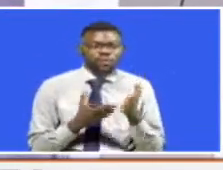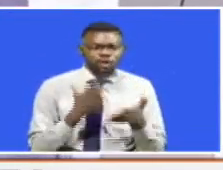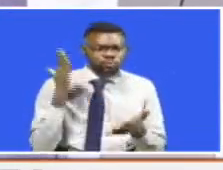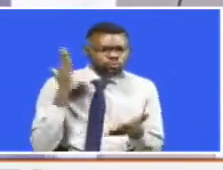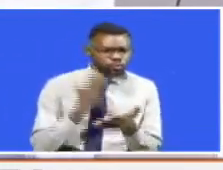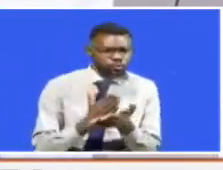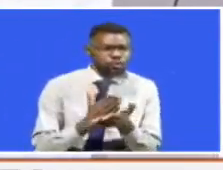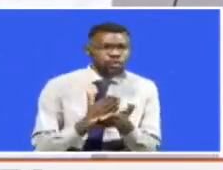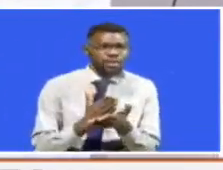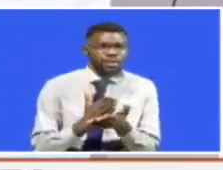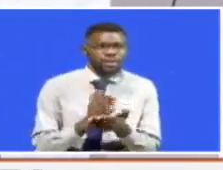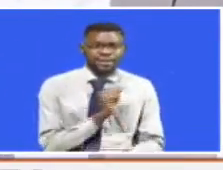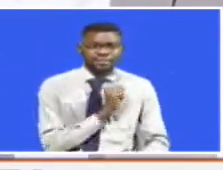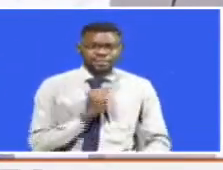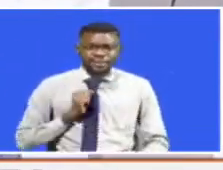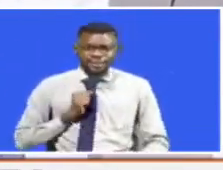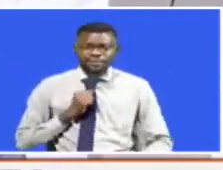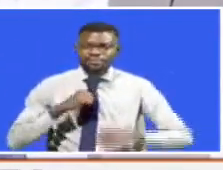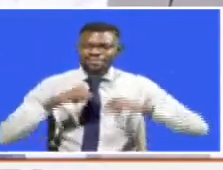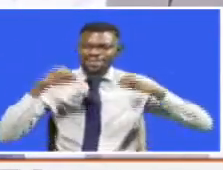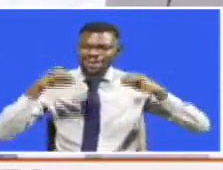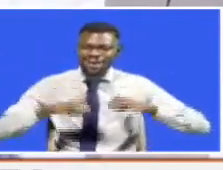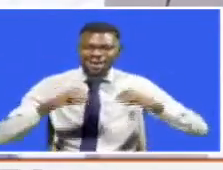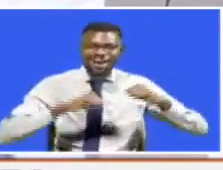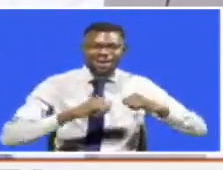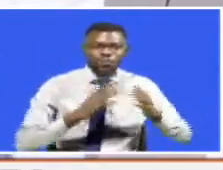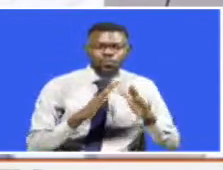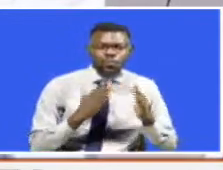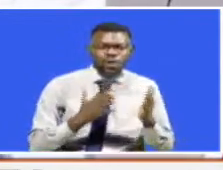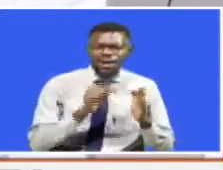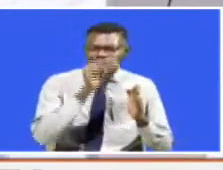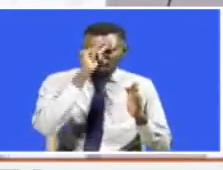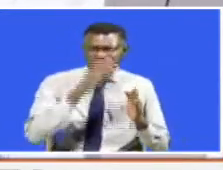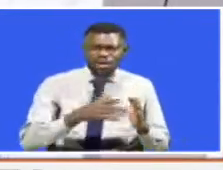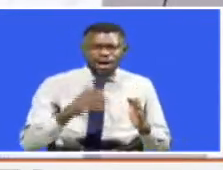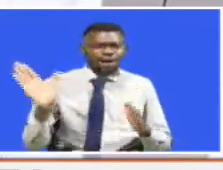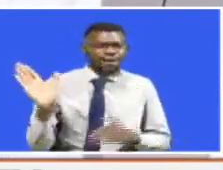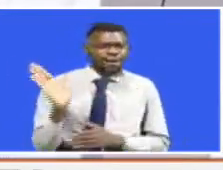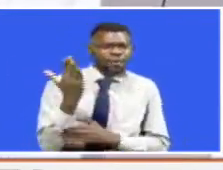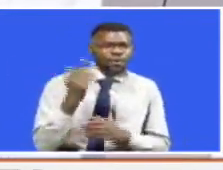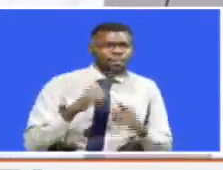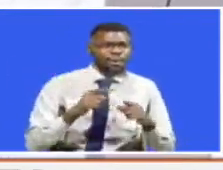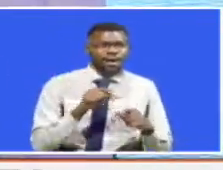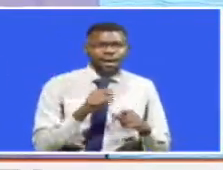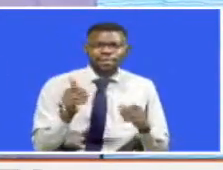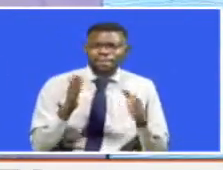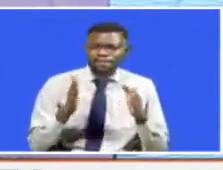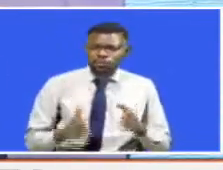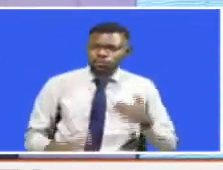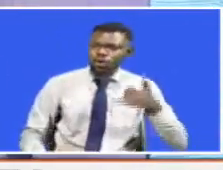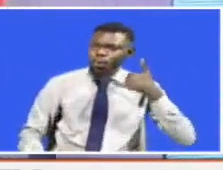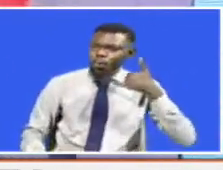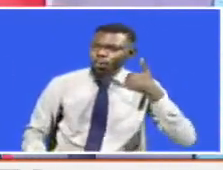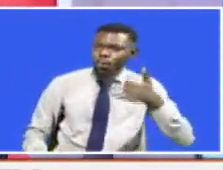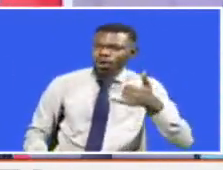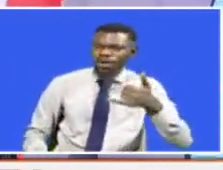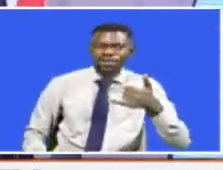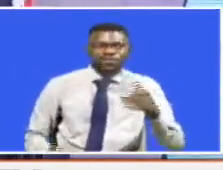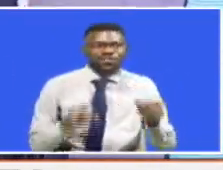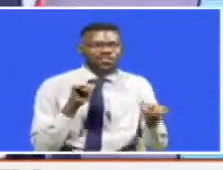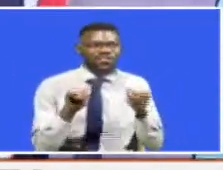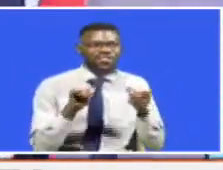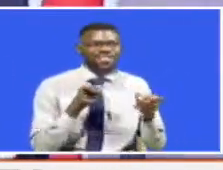kweli maseneta walikuwa wamekubaliana ya kwamba gavana ataenda nyumbani lakini kuna simu ilipigwa kutoka mahali. The struggle still